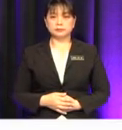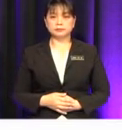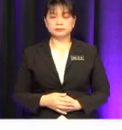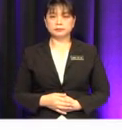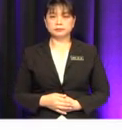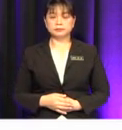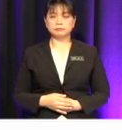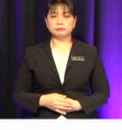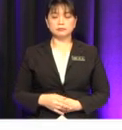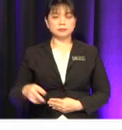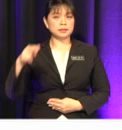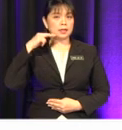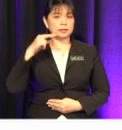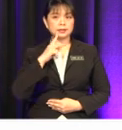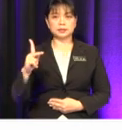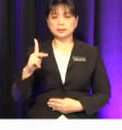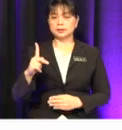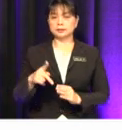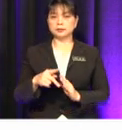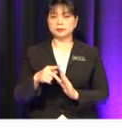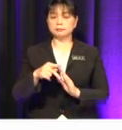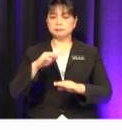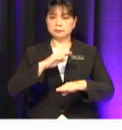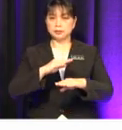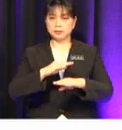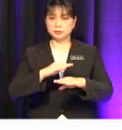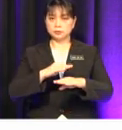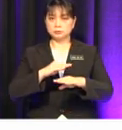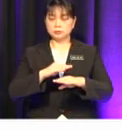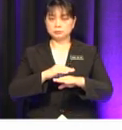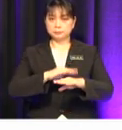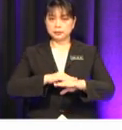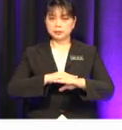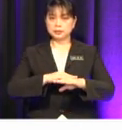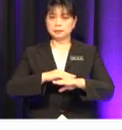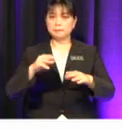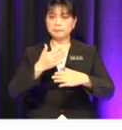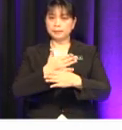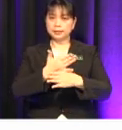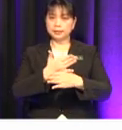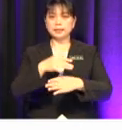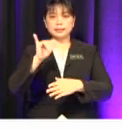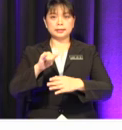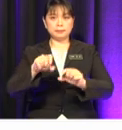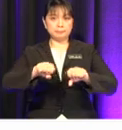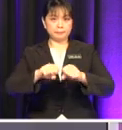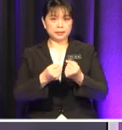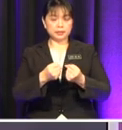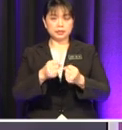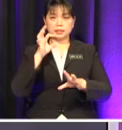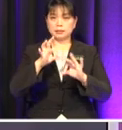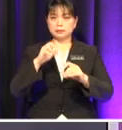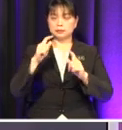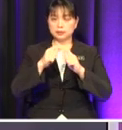menghangatkan pergerakan pada bagian tulang yang patah ke bila dipasang contohnya splinting yang keras tuh